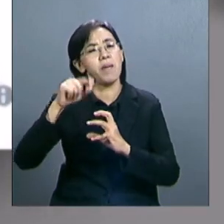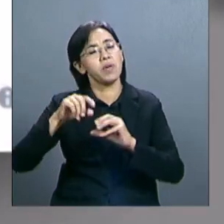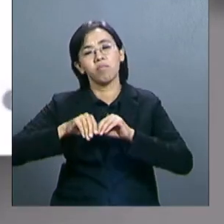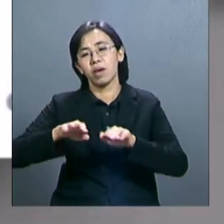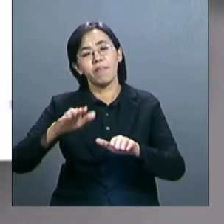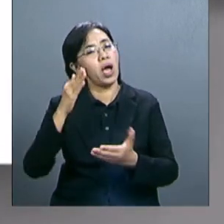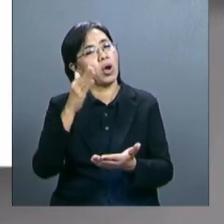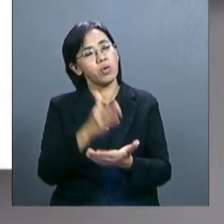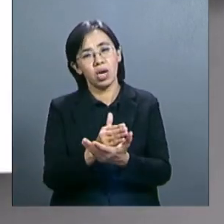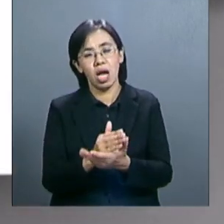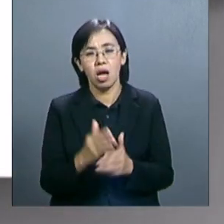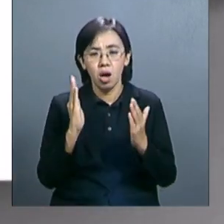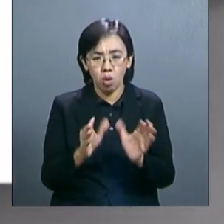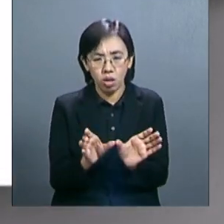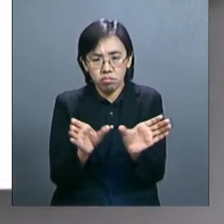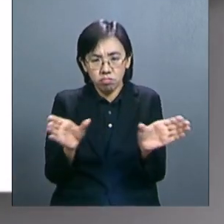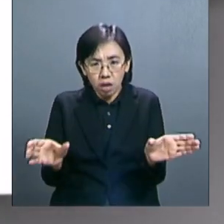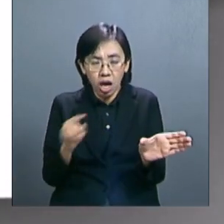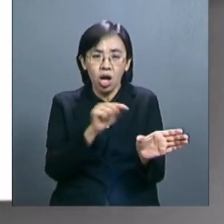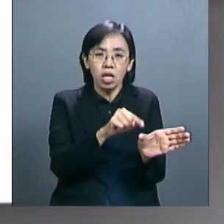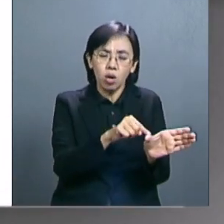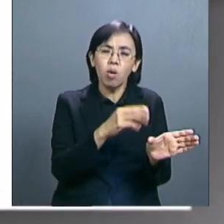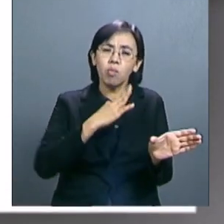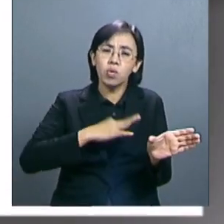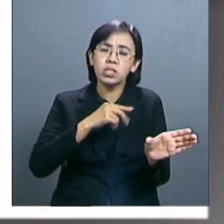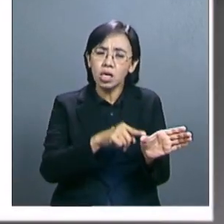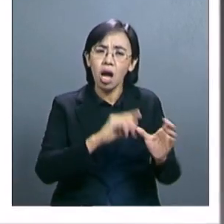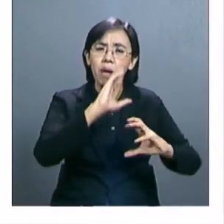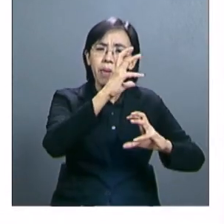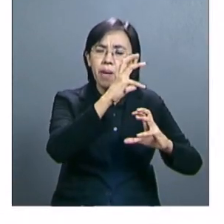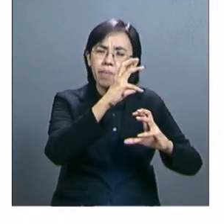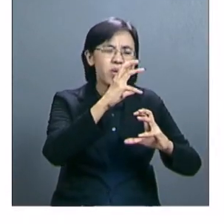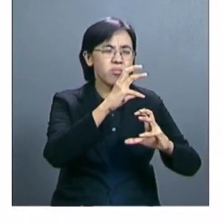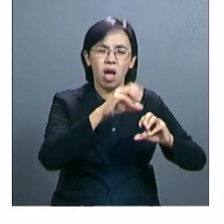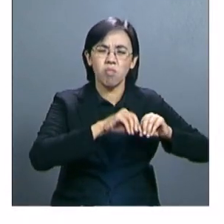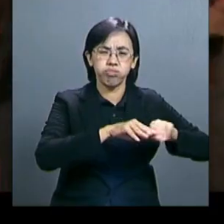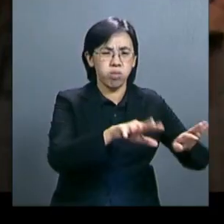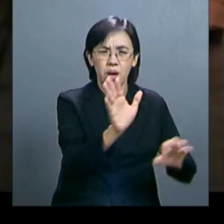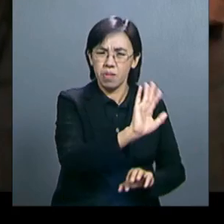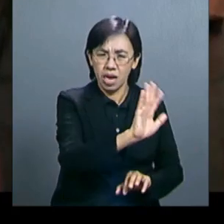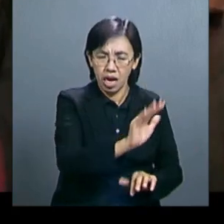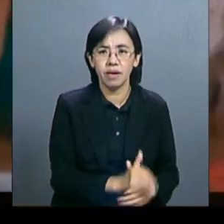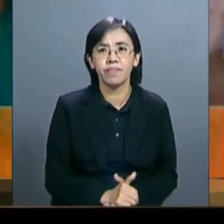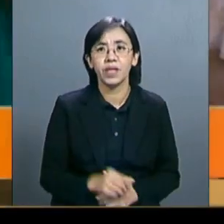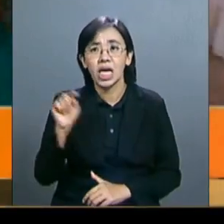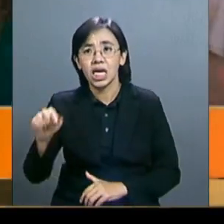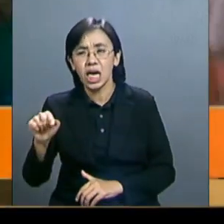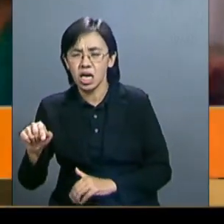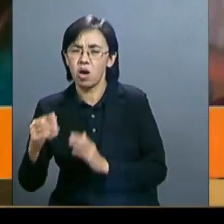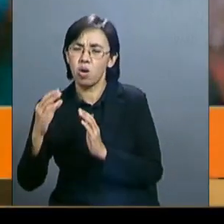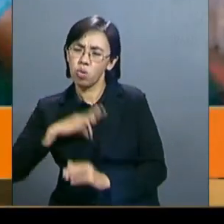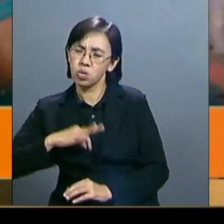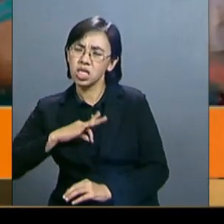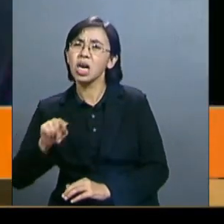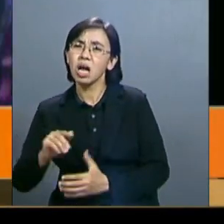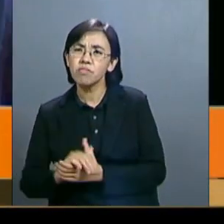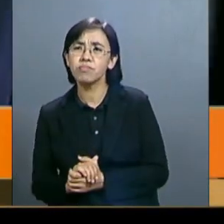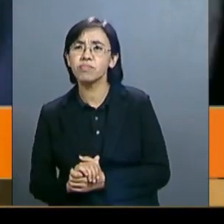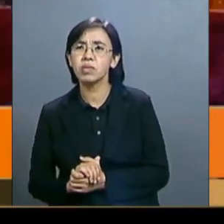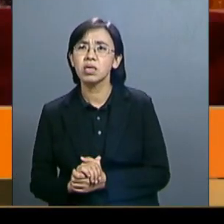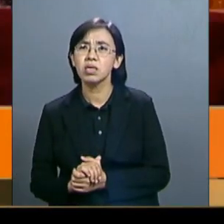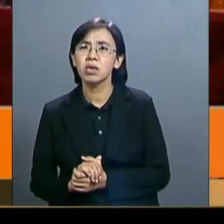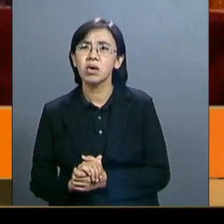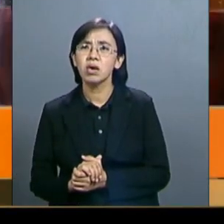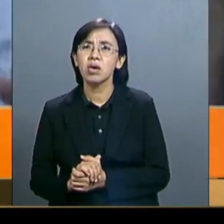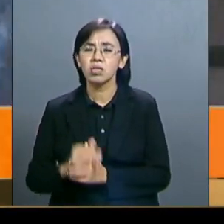มแตกออกเป็น2กลุ่มทั้งกลุ่มที่มองว่าเป็นภาพยนตร์ที่ไม่ควรนำออกมาฉายขณะที่หลายคนก็มองว่าเนื้อหาใน